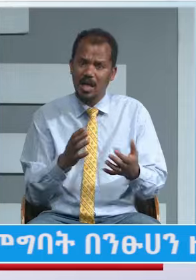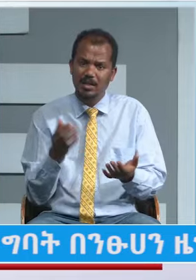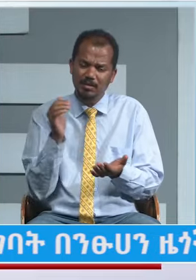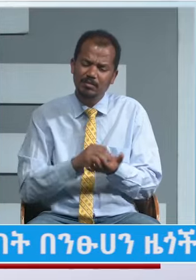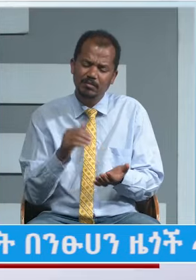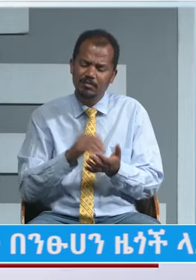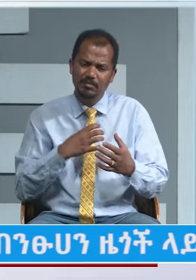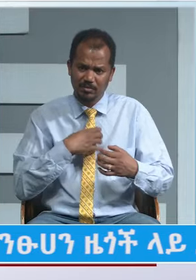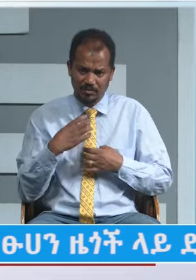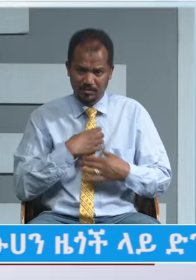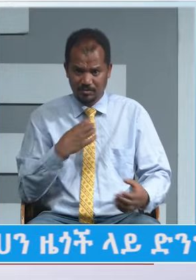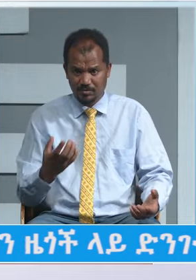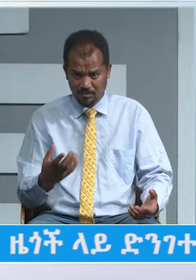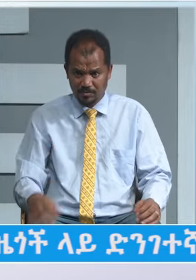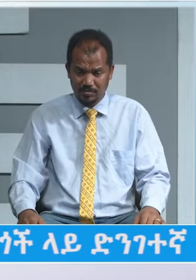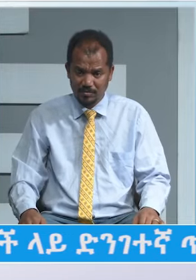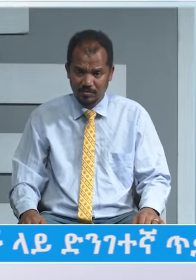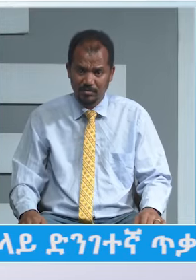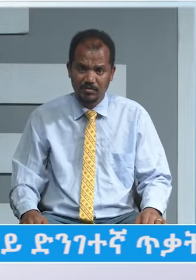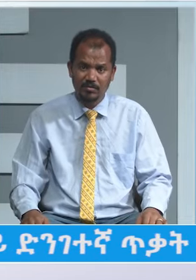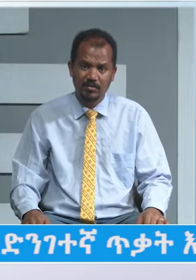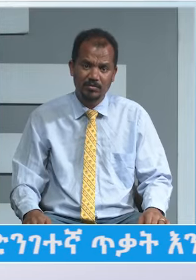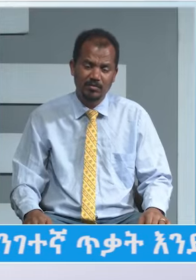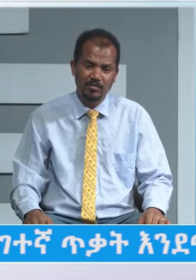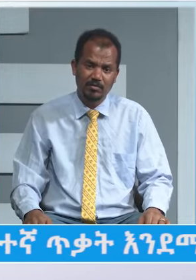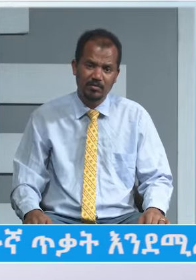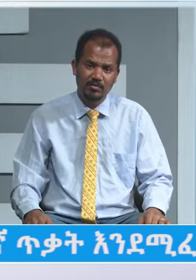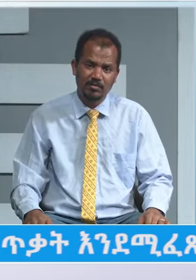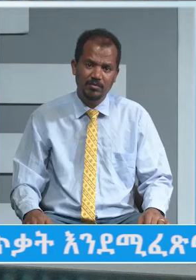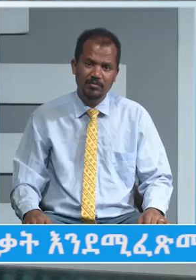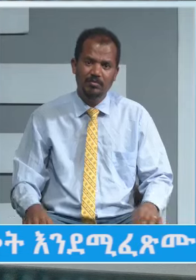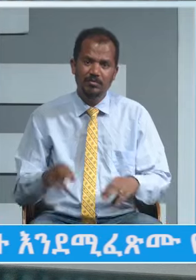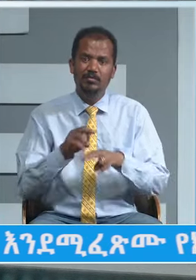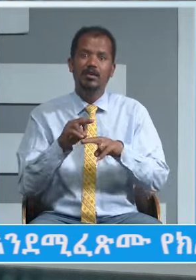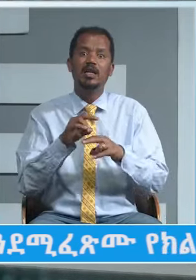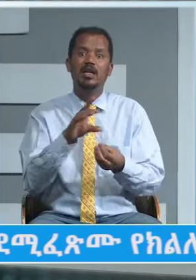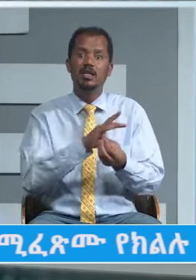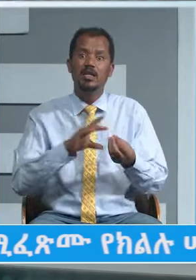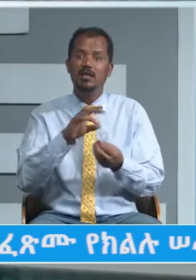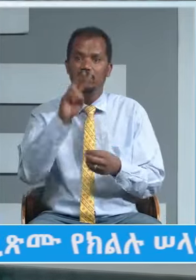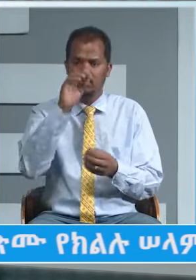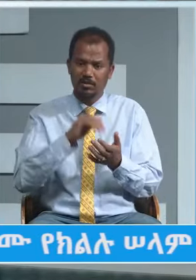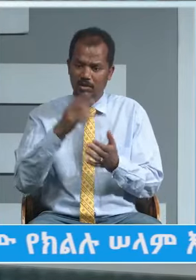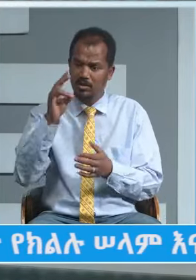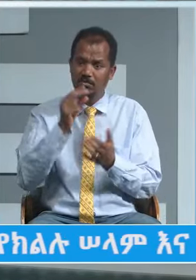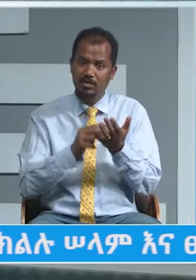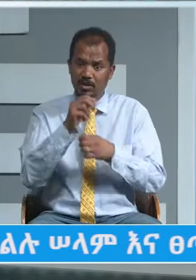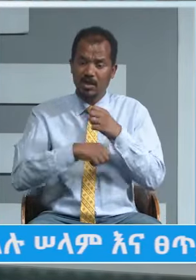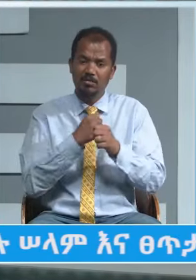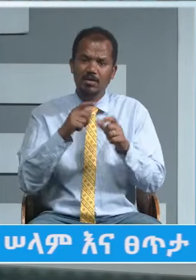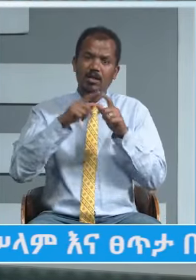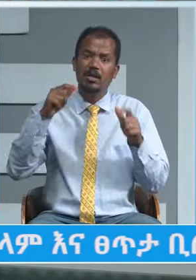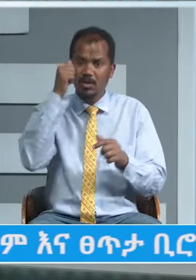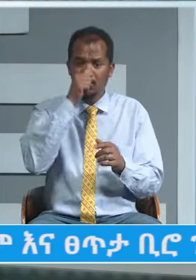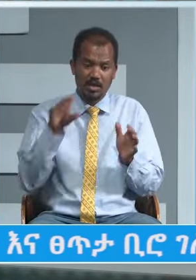በተያያዘ ተደጋጋሚ ቅሬታ ይነሳል። በሐረሪ ክልል በተያዘ 2017